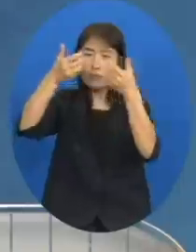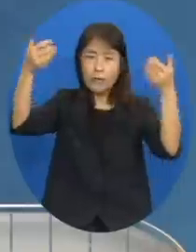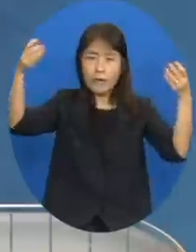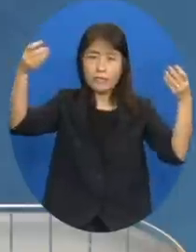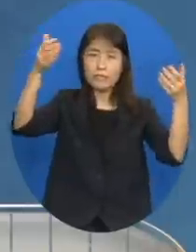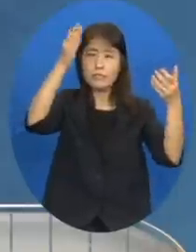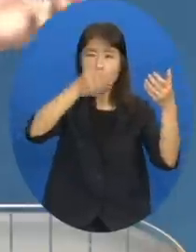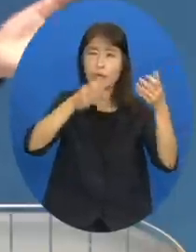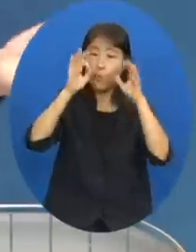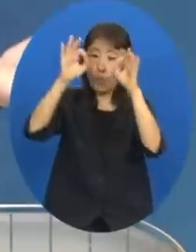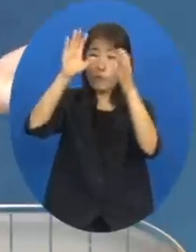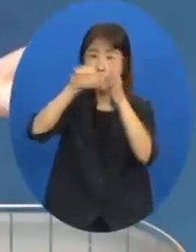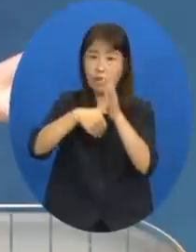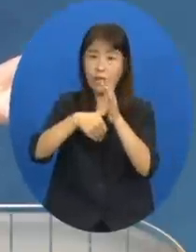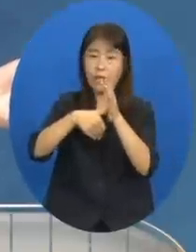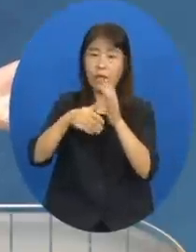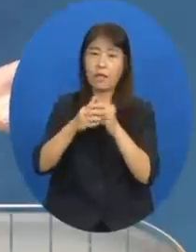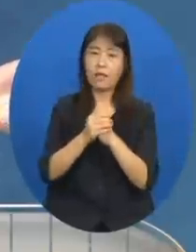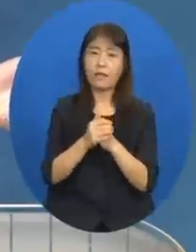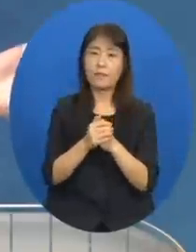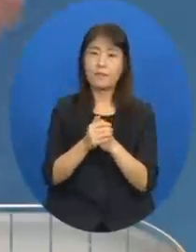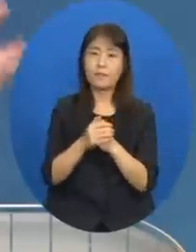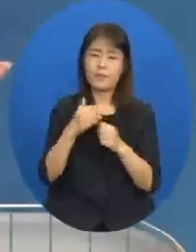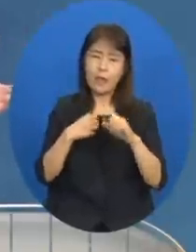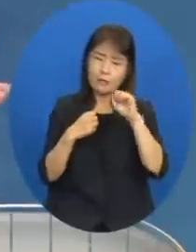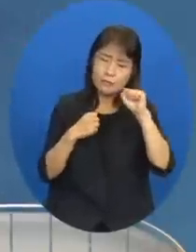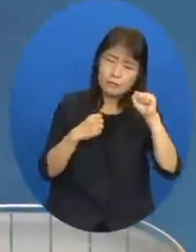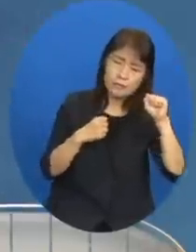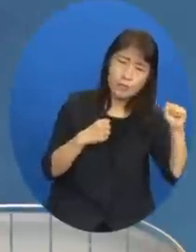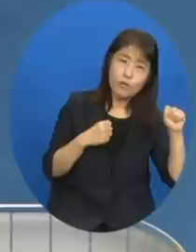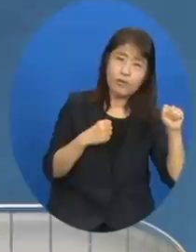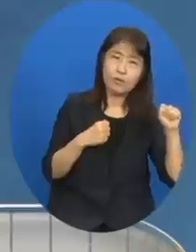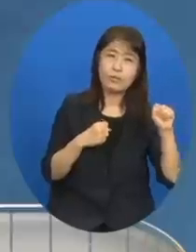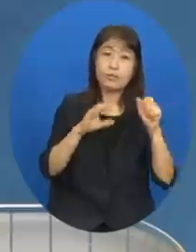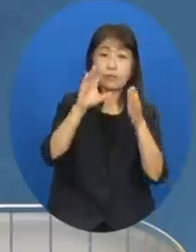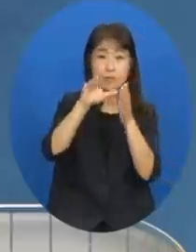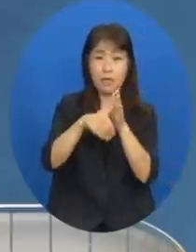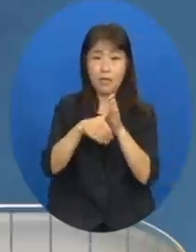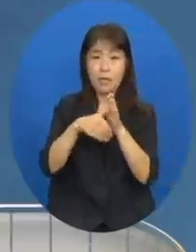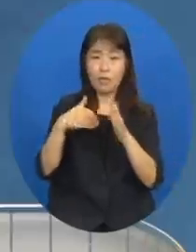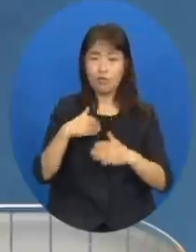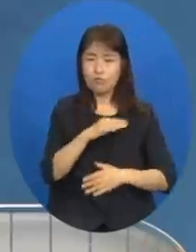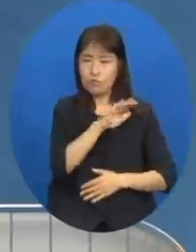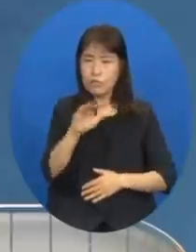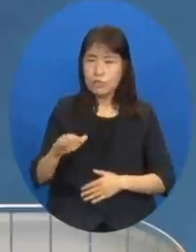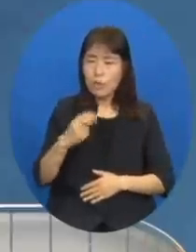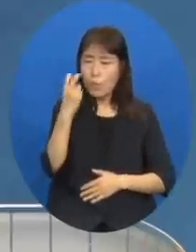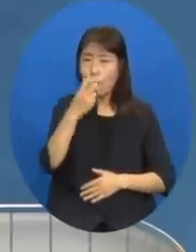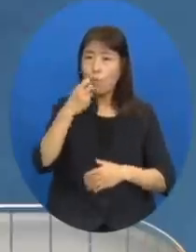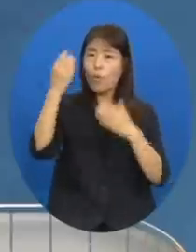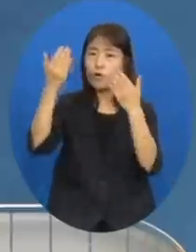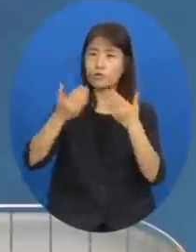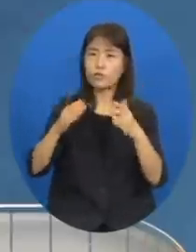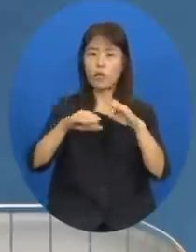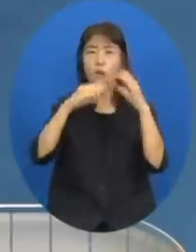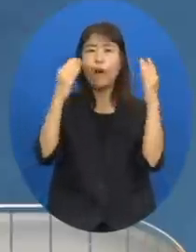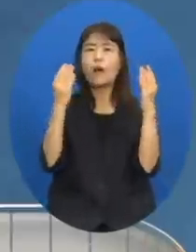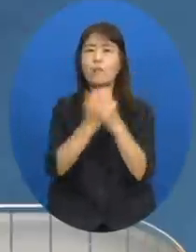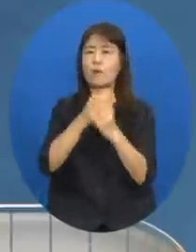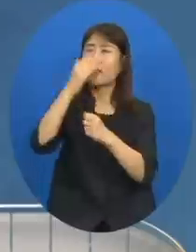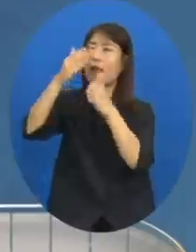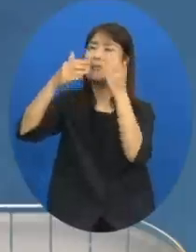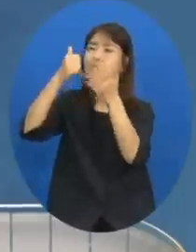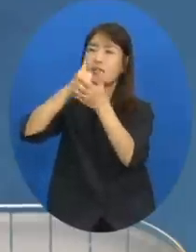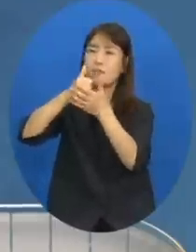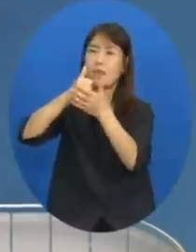붙잡고 영원한 파멸로 끌고 가려고 하는이 상황 속에서 우리를 보호해 주시는 완벽하진 하나님의 구원을